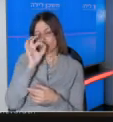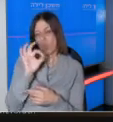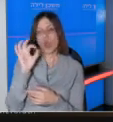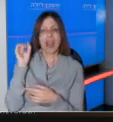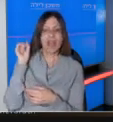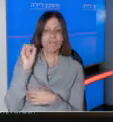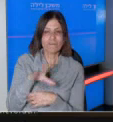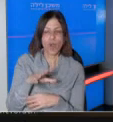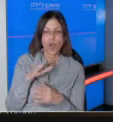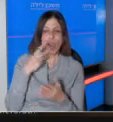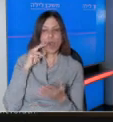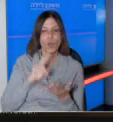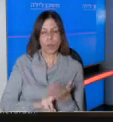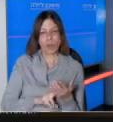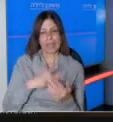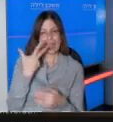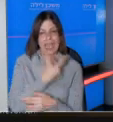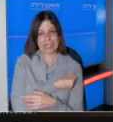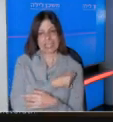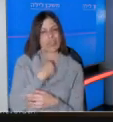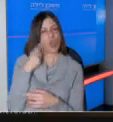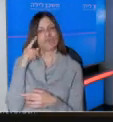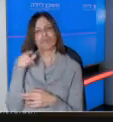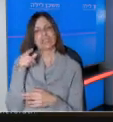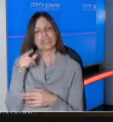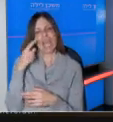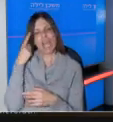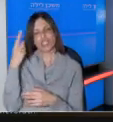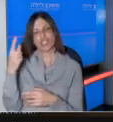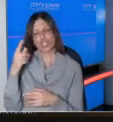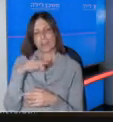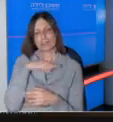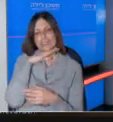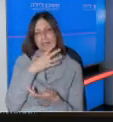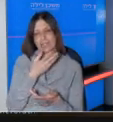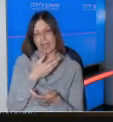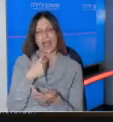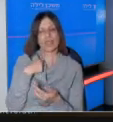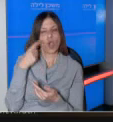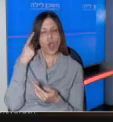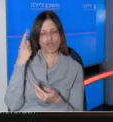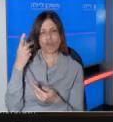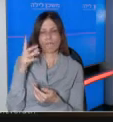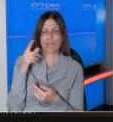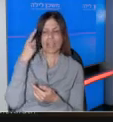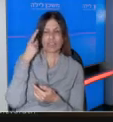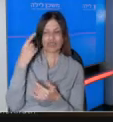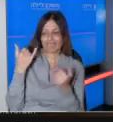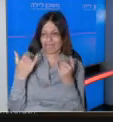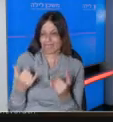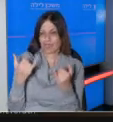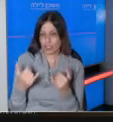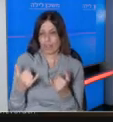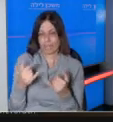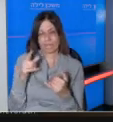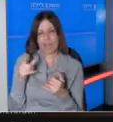לבוא לקופות להתחסן, אני לא חושב שזאת הגישה המספיקה, אני חושב שהגישה בעת הזאת